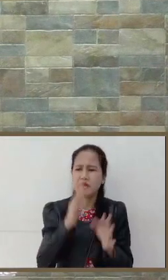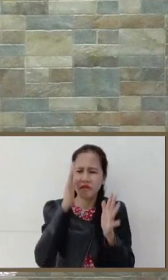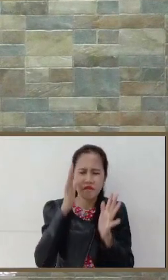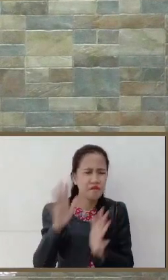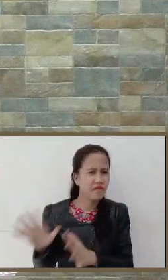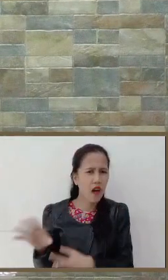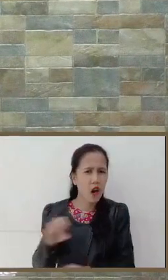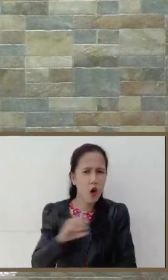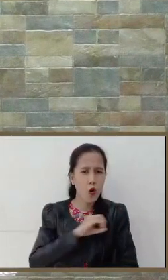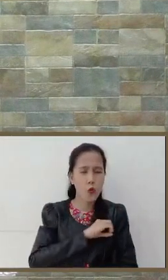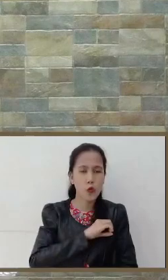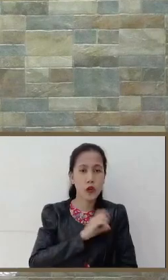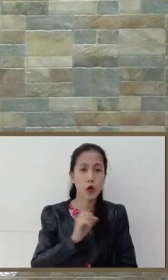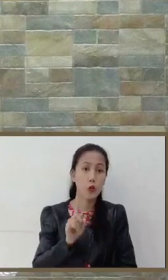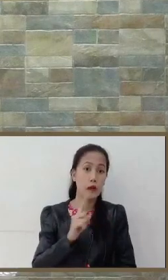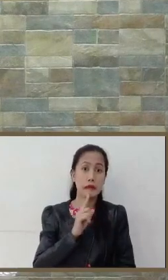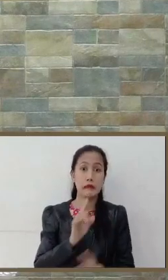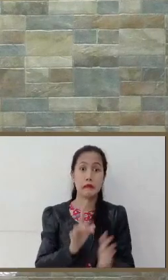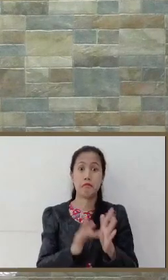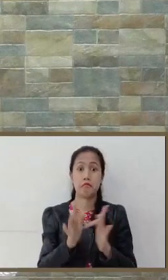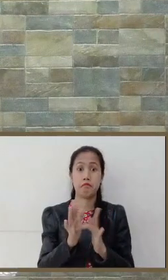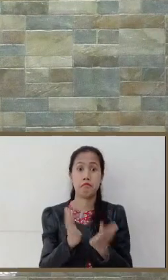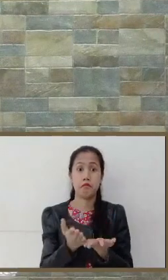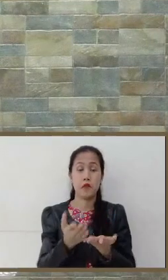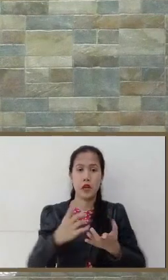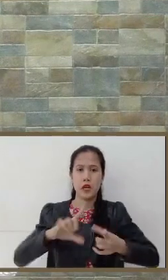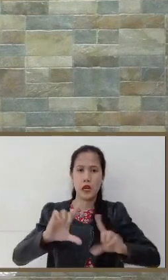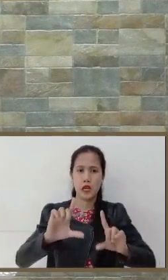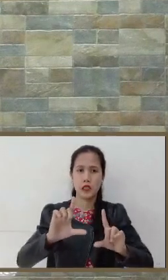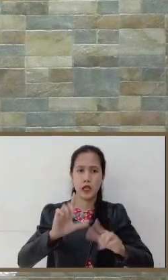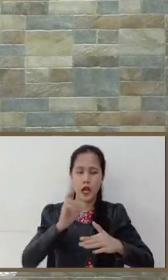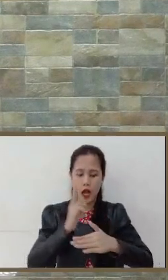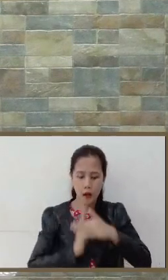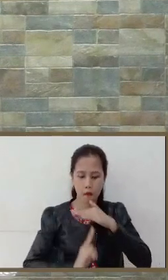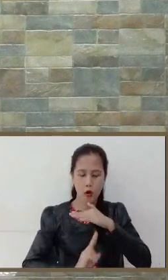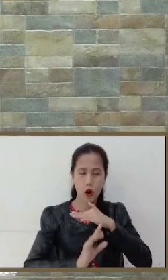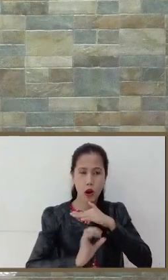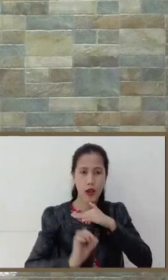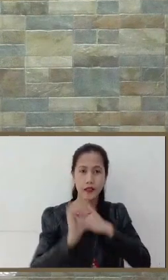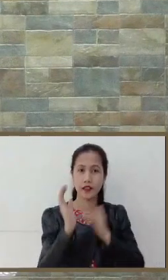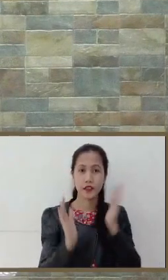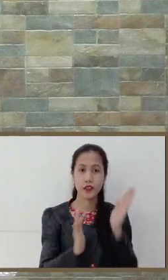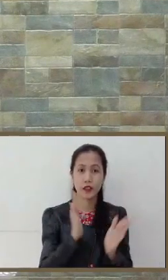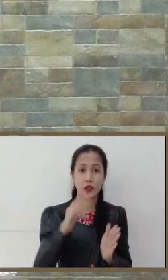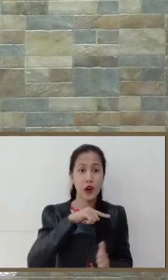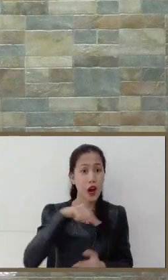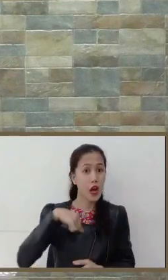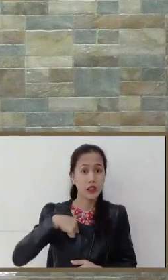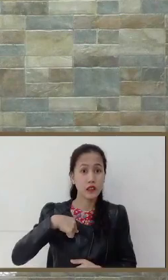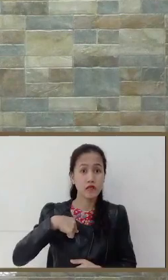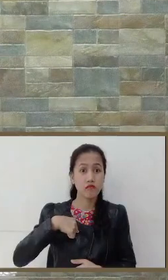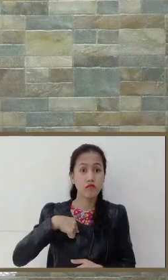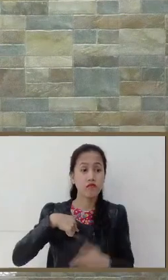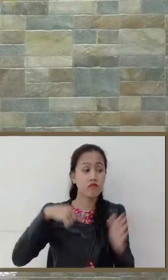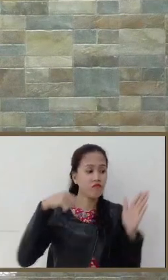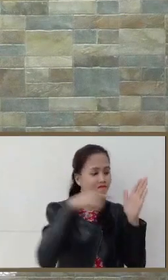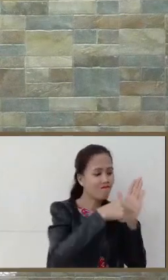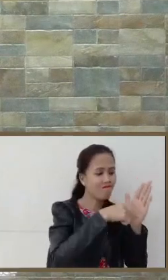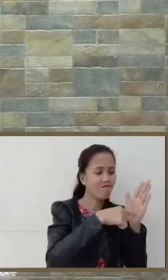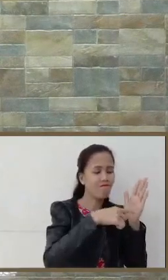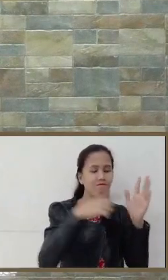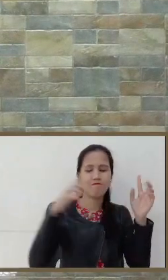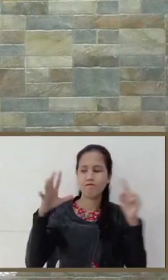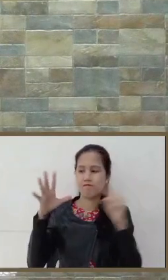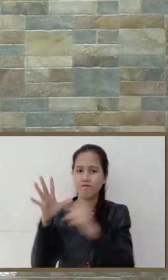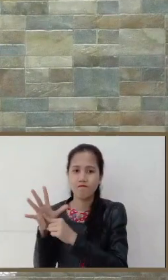reputation. At ano po sabi ng Biblia? Siya'y nagpaka-servant at nag-serve para po sa atin. Para po ano, mapaglingkuran tayo.